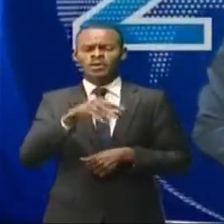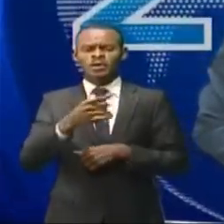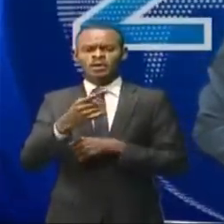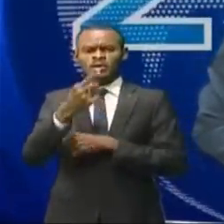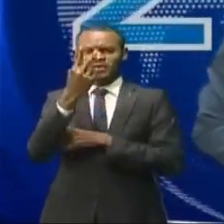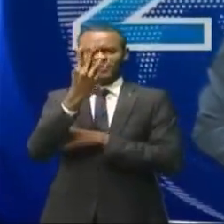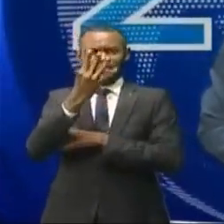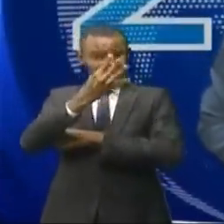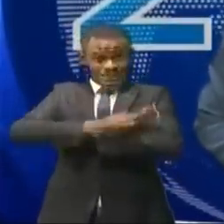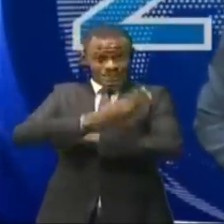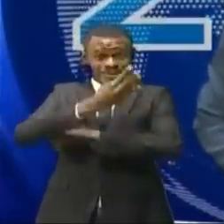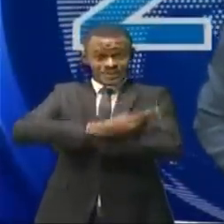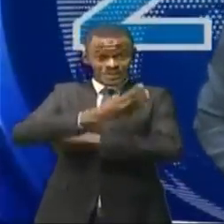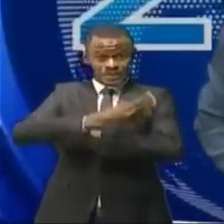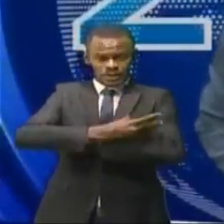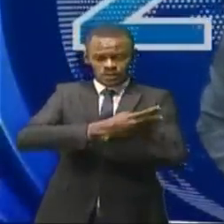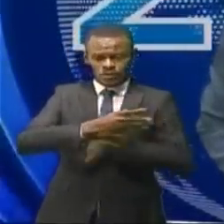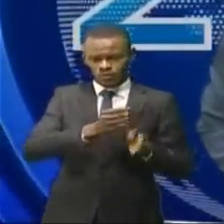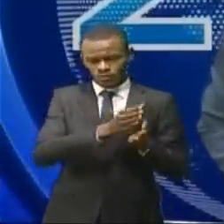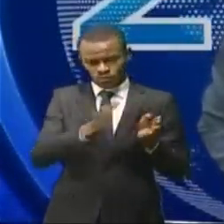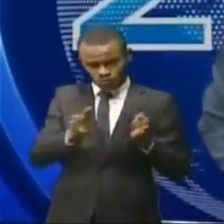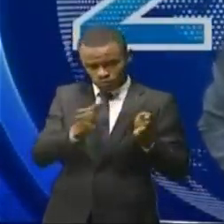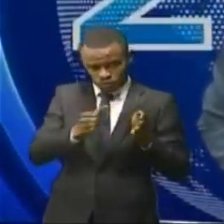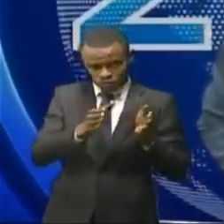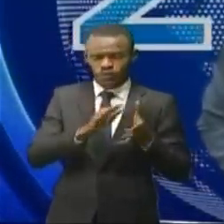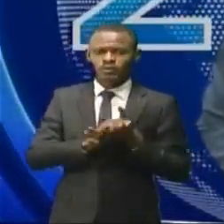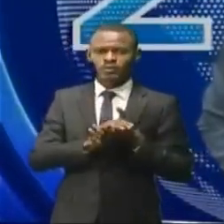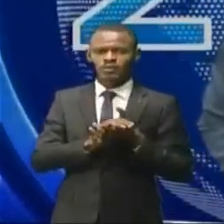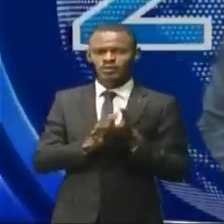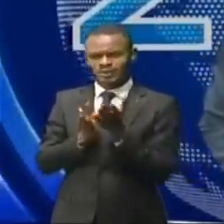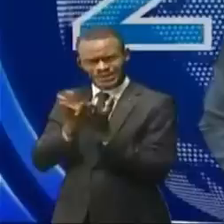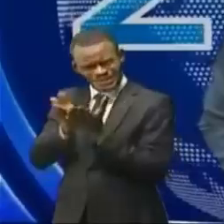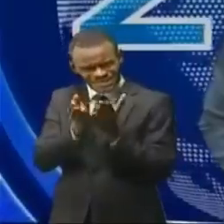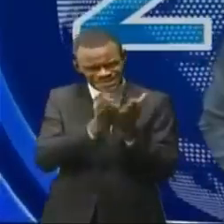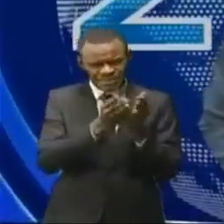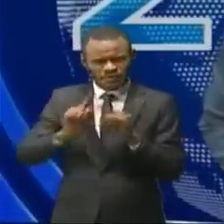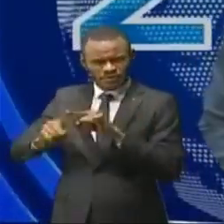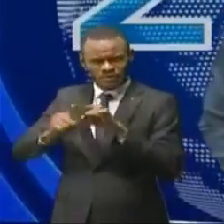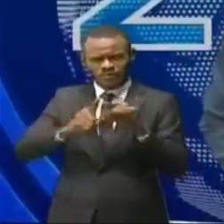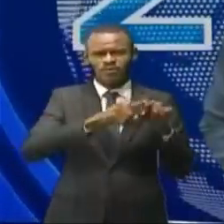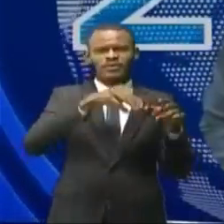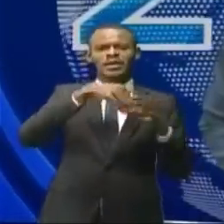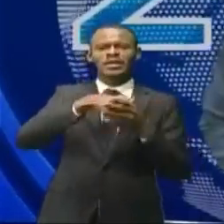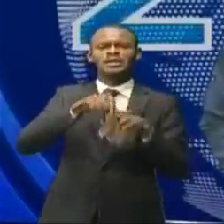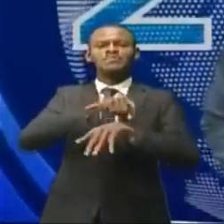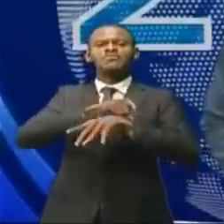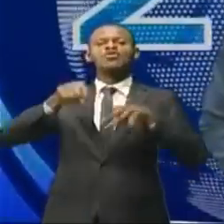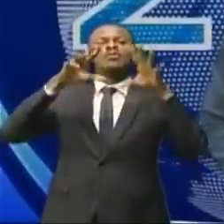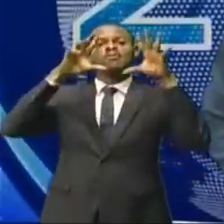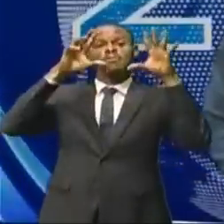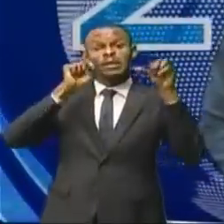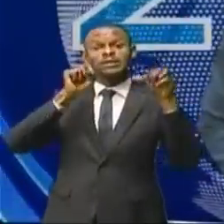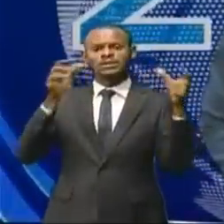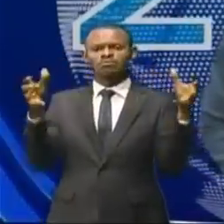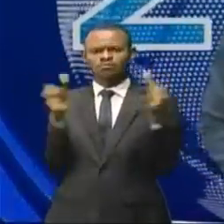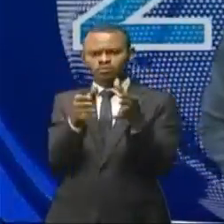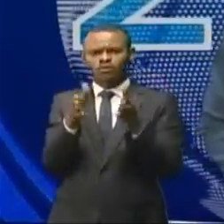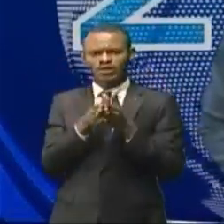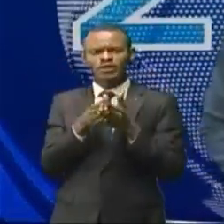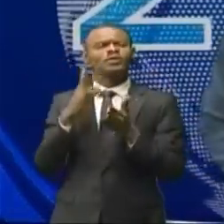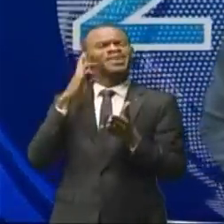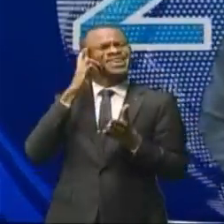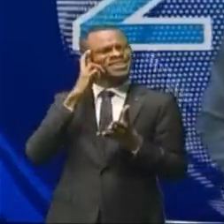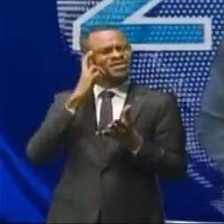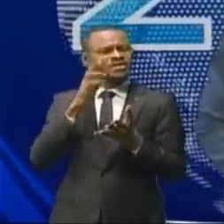services et départements de la présidence de la République vont discuter sur les prévisions budgétaires exercices 2024